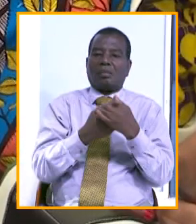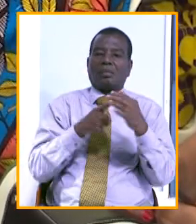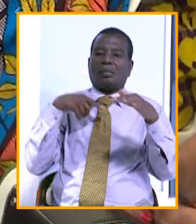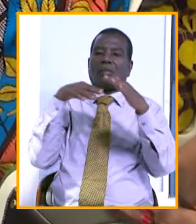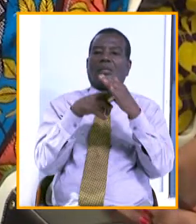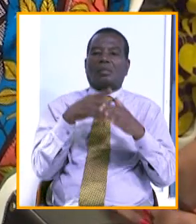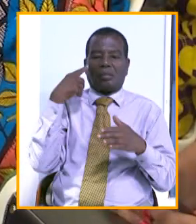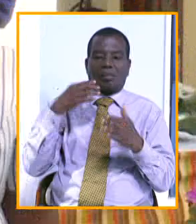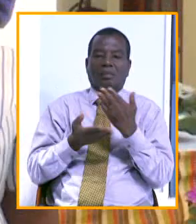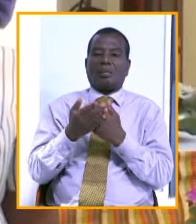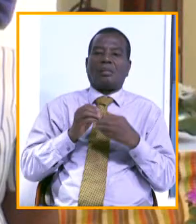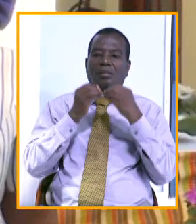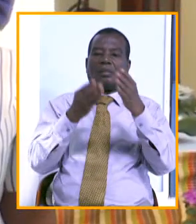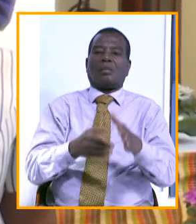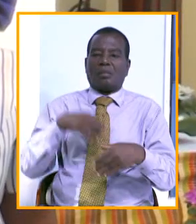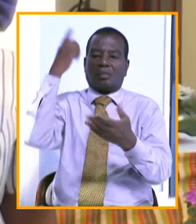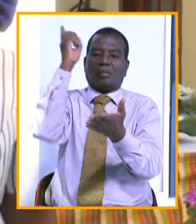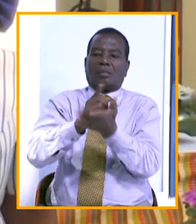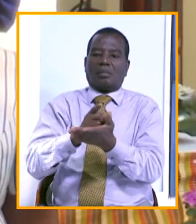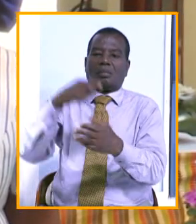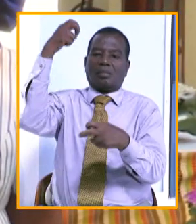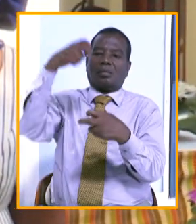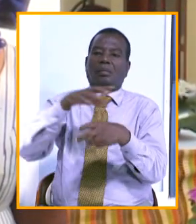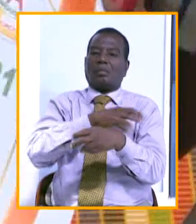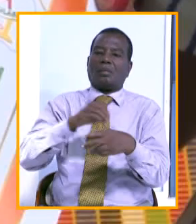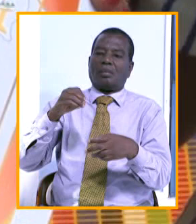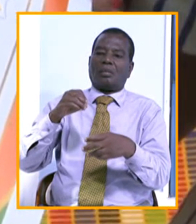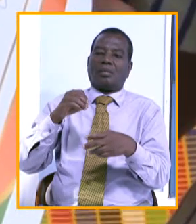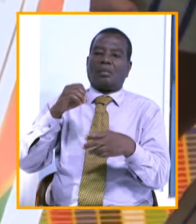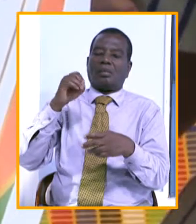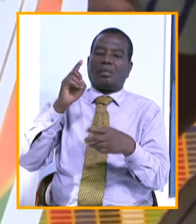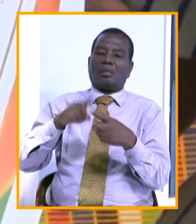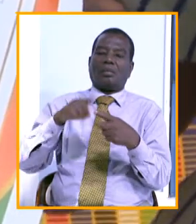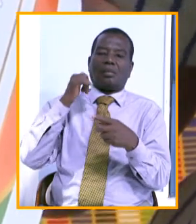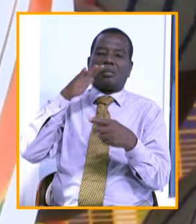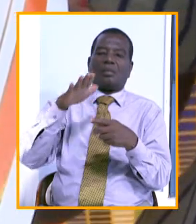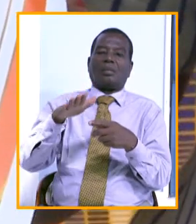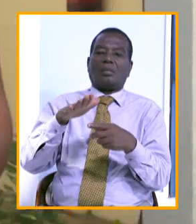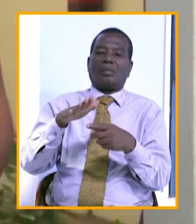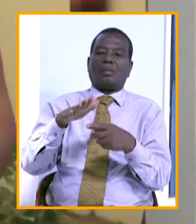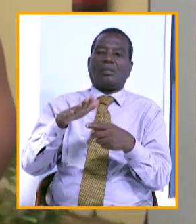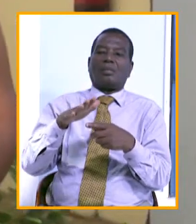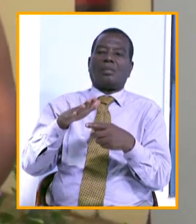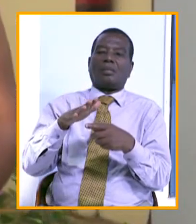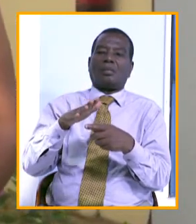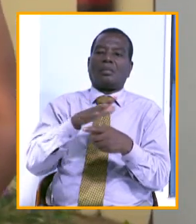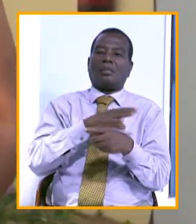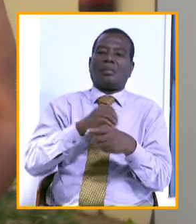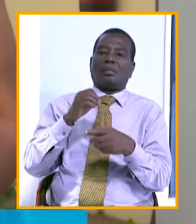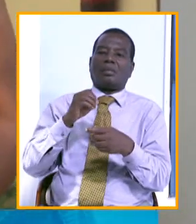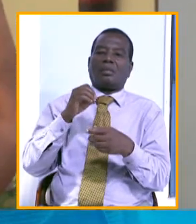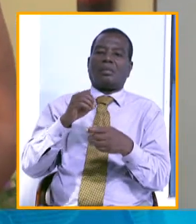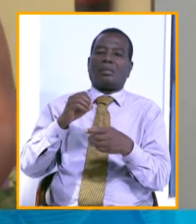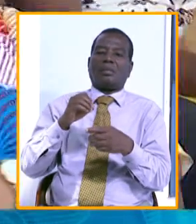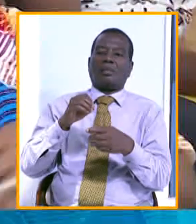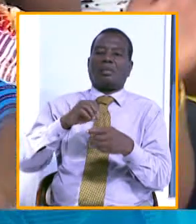par une remise de diplôme de participation a yanké à Loi-Marie Tatiana à Aoulaba 2021 et ses dauphines.